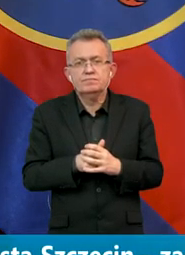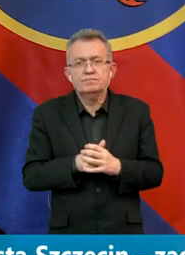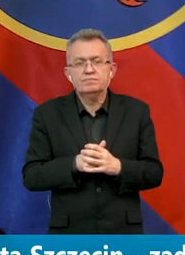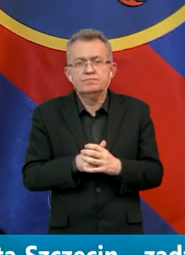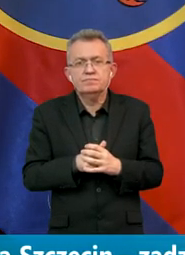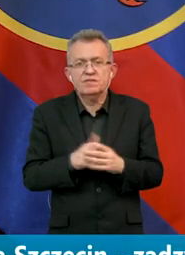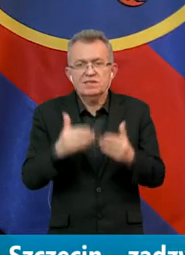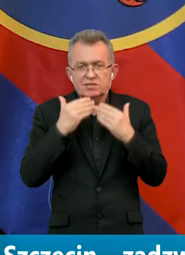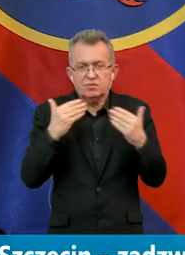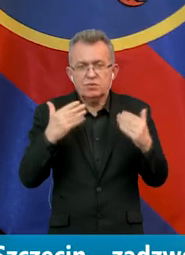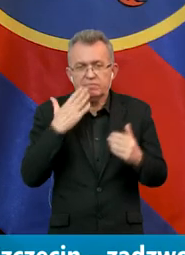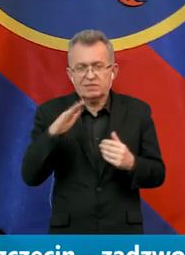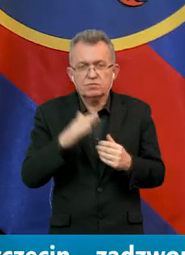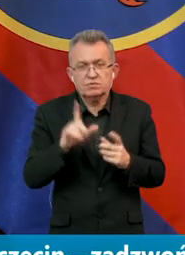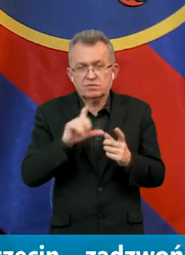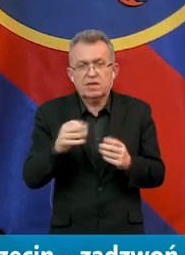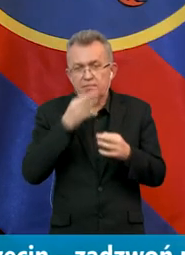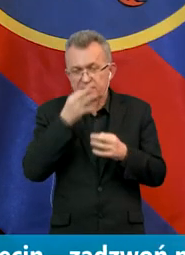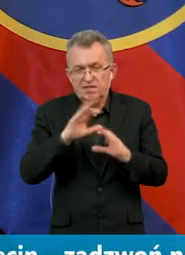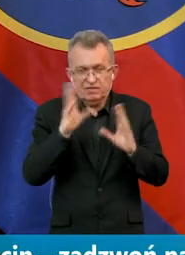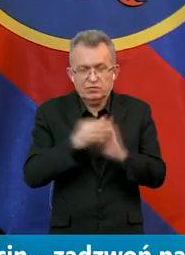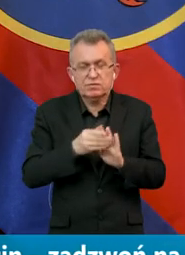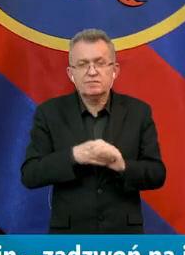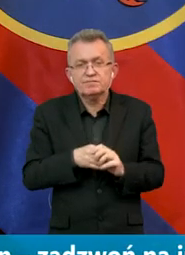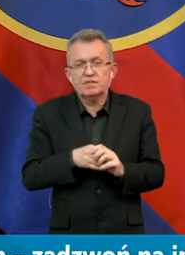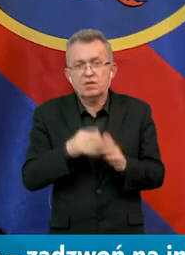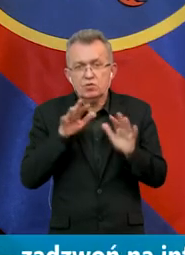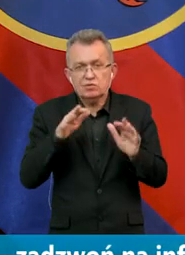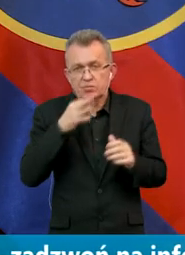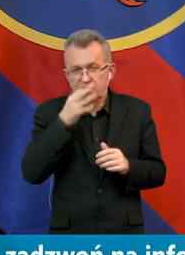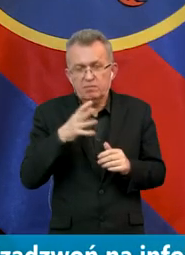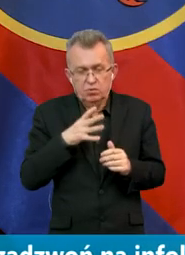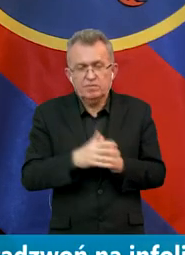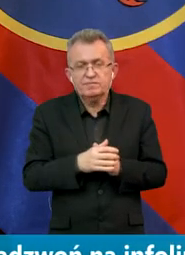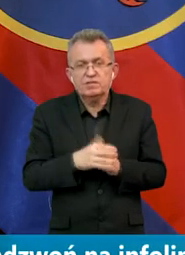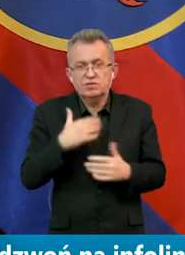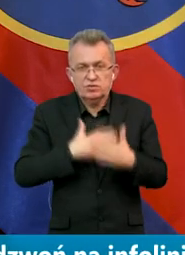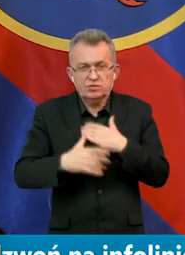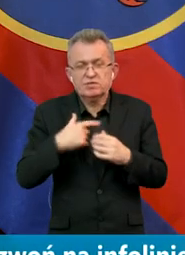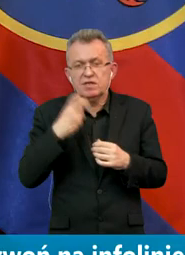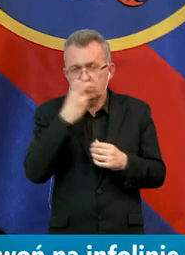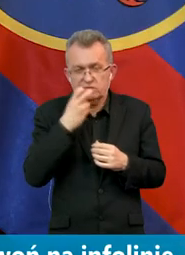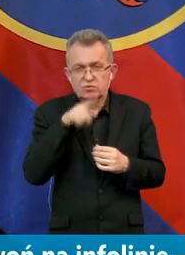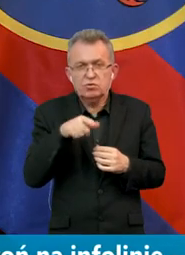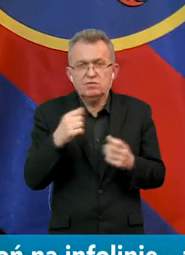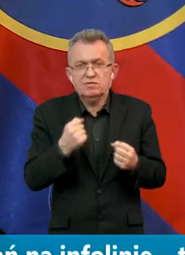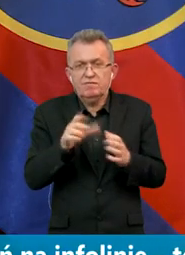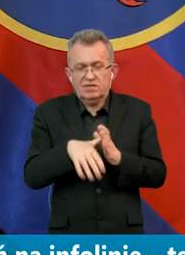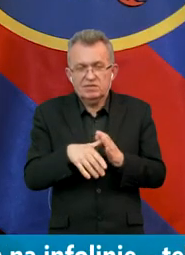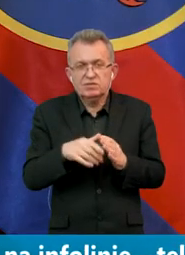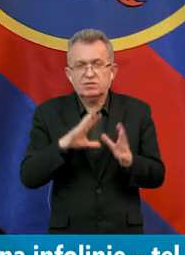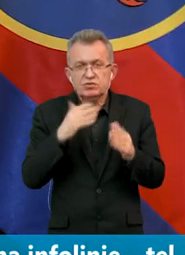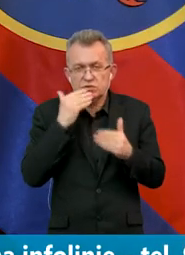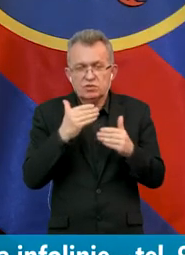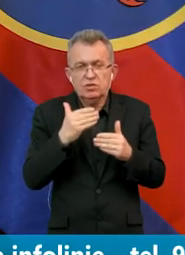Moi drodzy, dziękuję bardzo za wszystkie pytania. Było ich naprawdę dużo. Cieszę się, że się interesujecie tym, co się dzieje w mieście. Życzę wszystkim